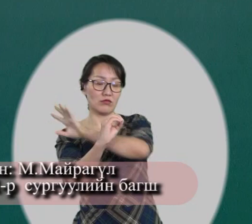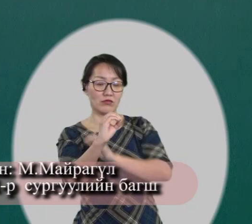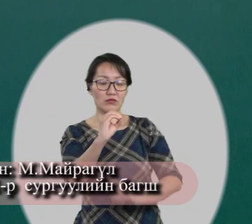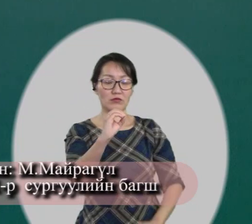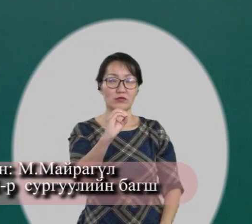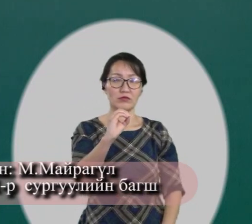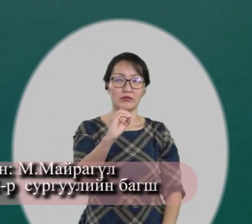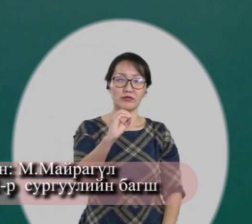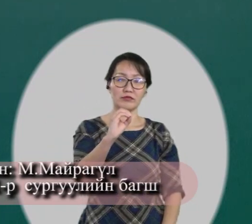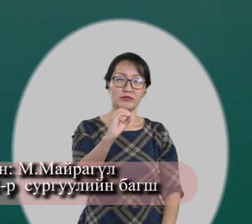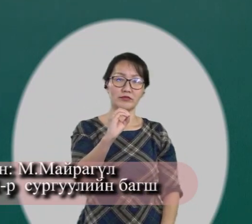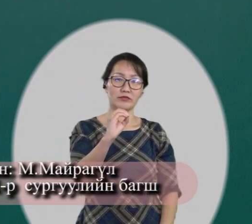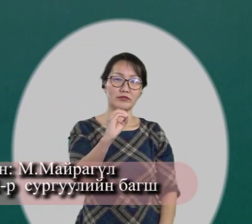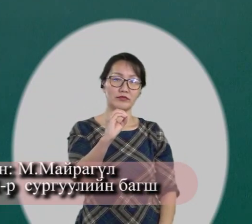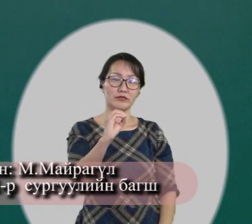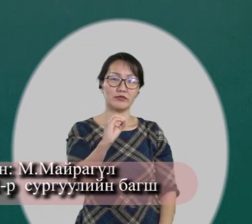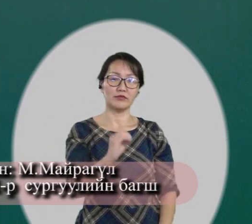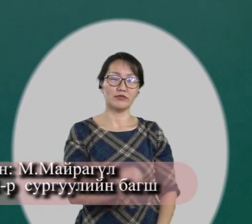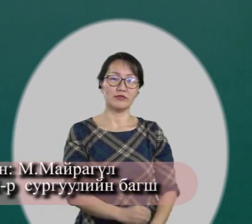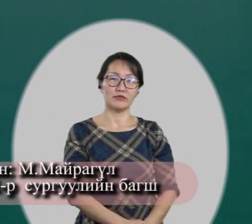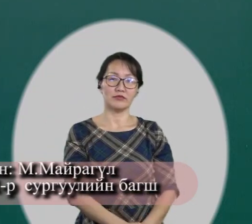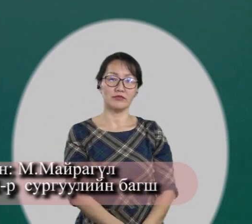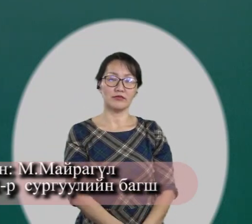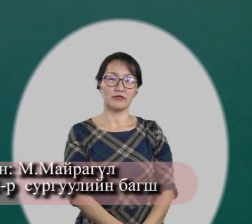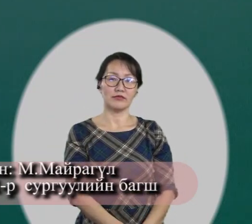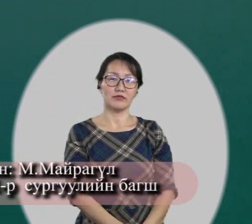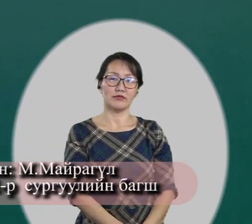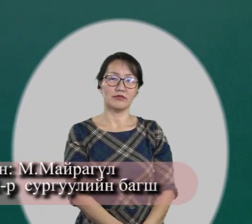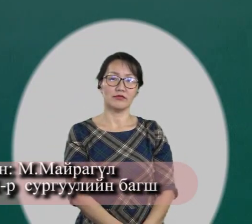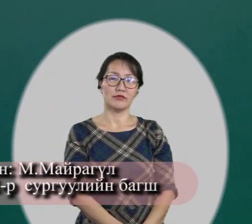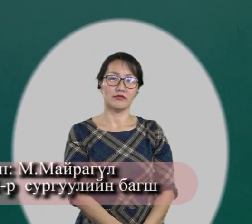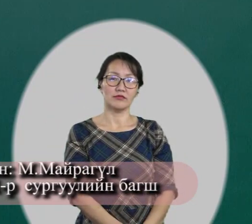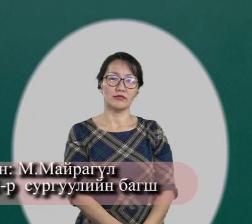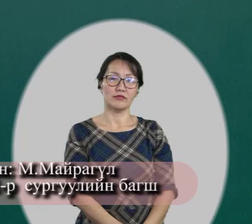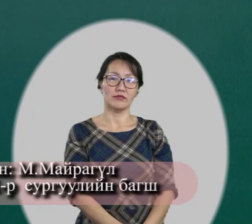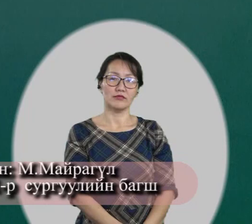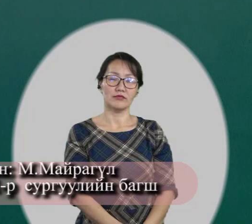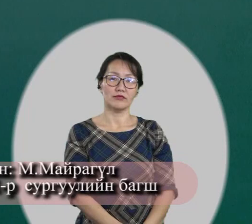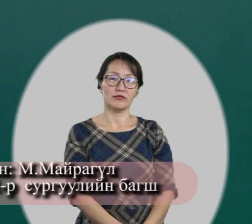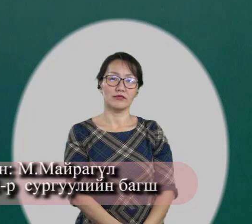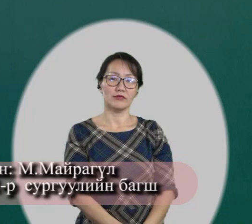Алу беске келді.